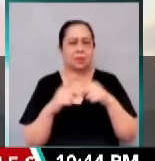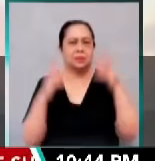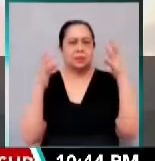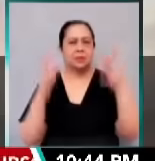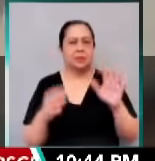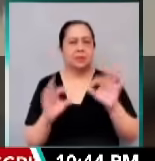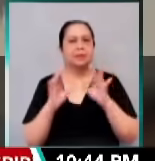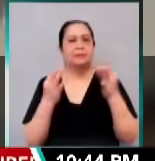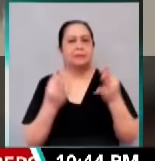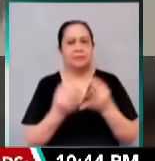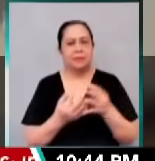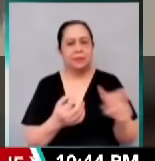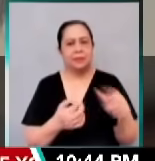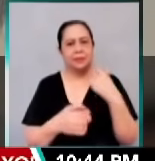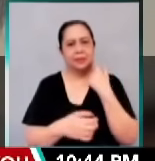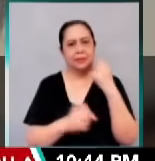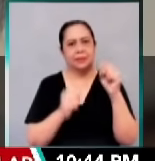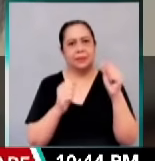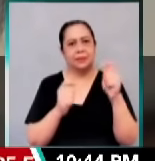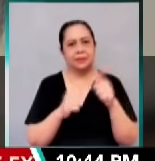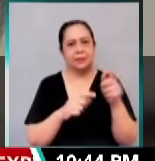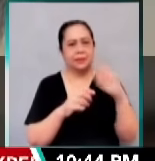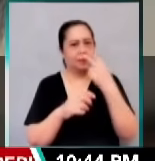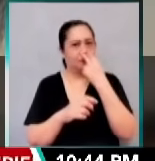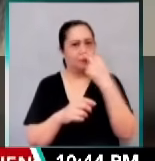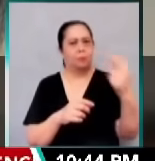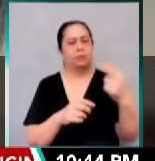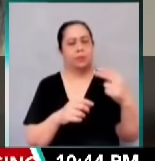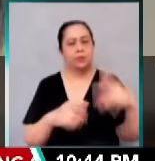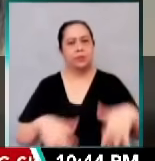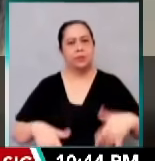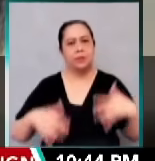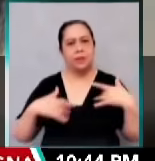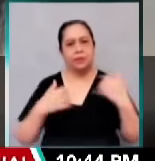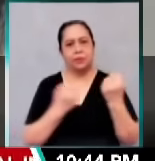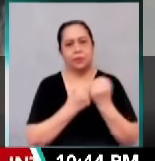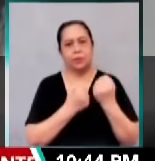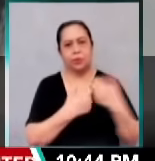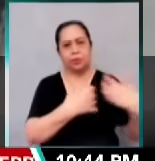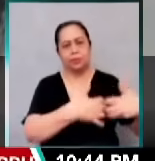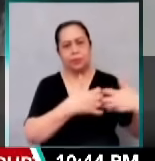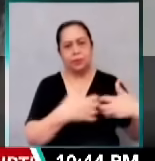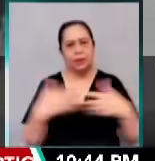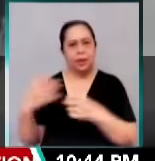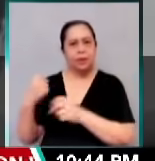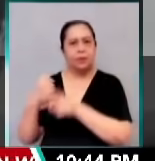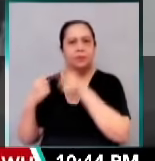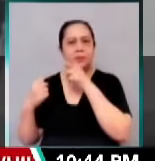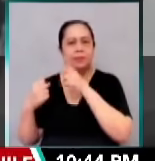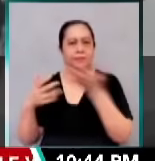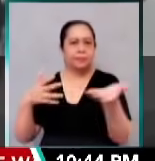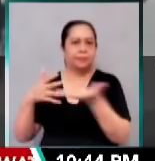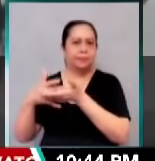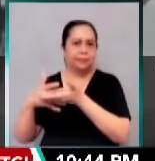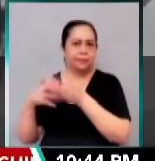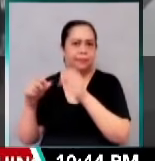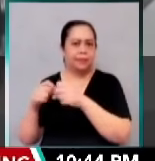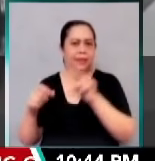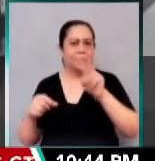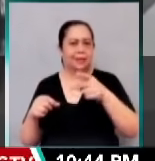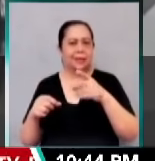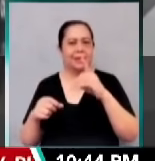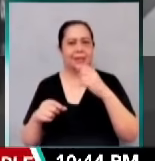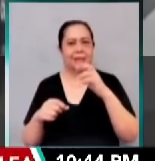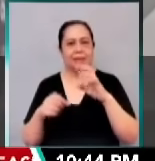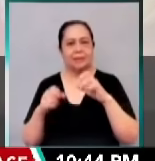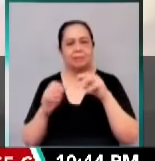nitong Sabado na tanggalin na ang life support. Hawak na ng pulisya ang suspect na kinasuhan ng second degree murder, robbery